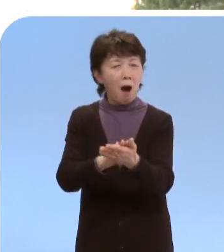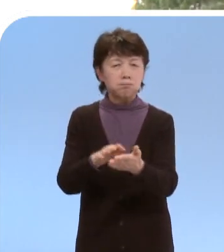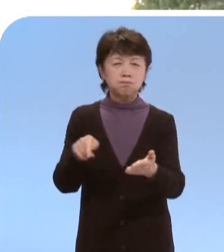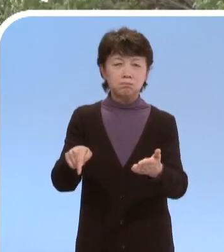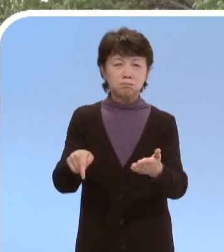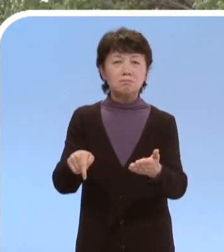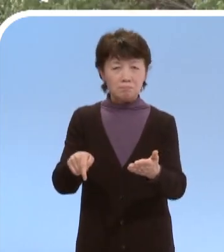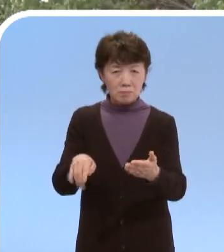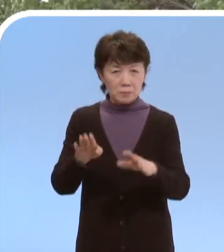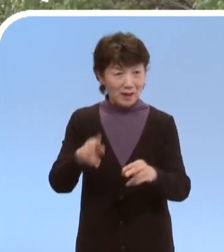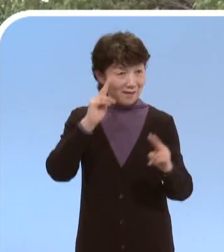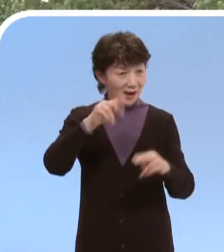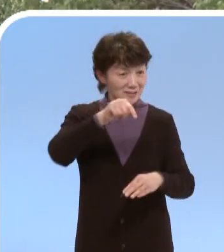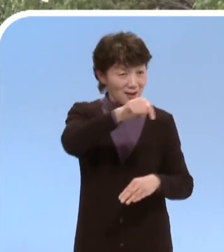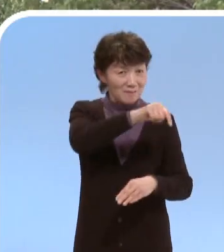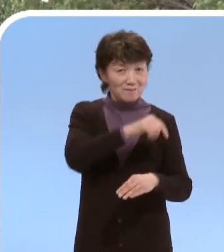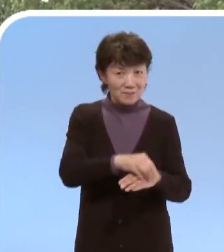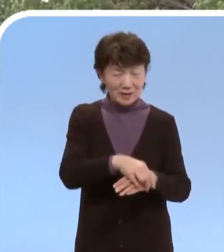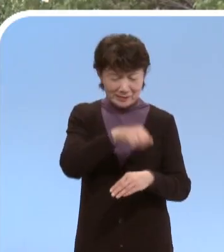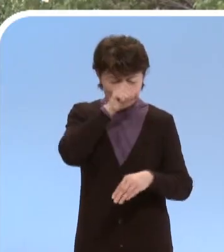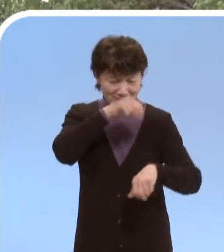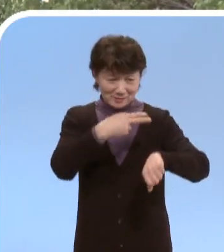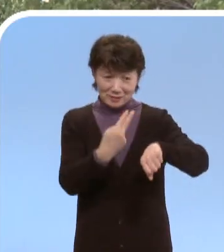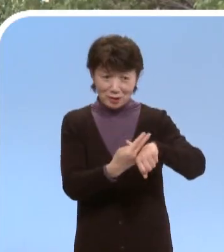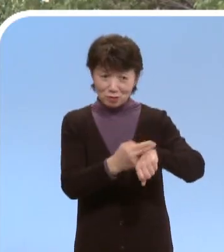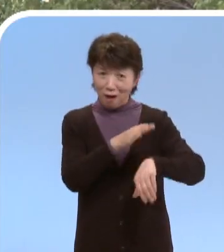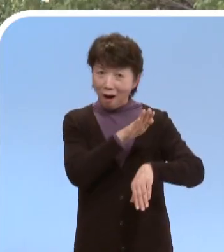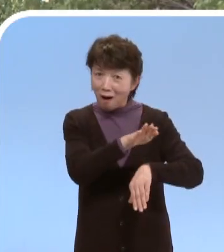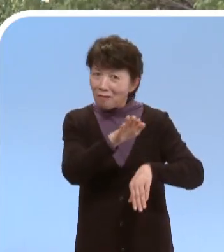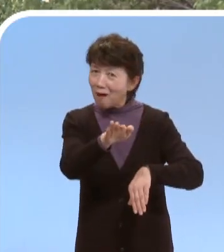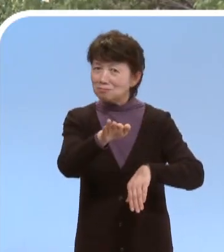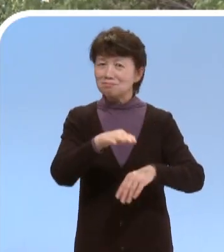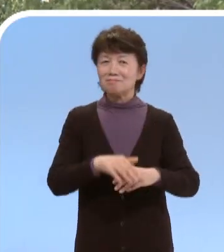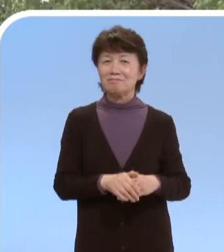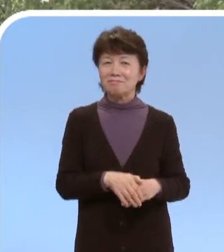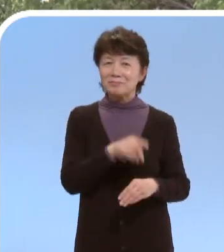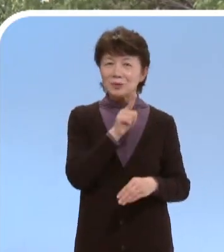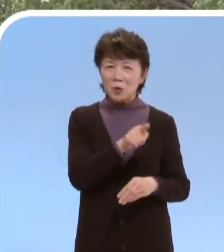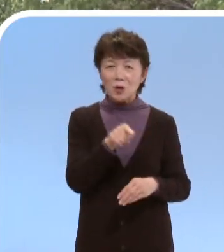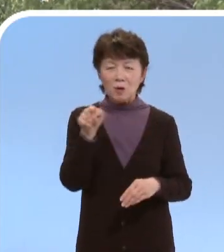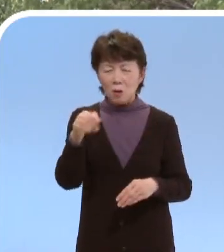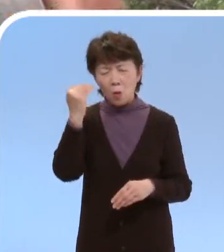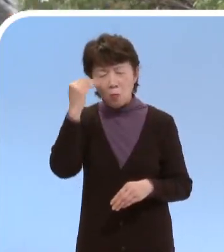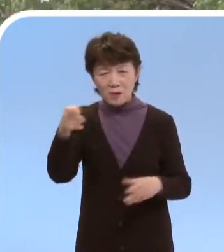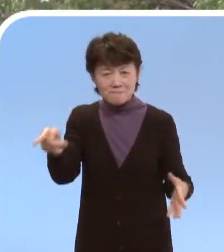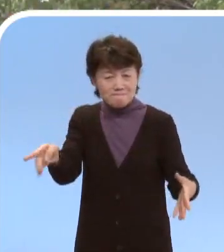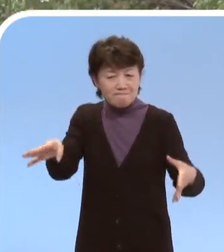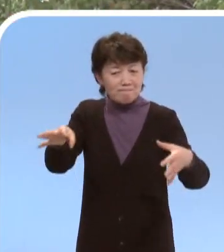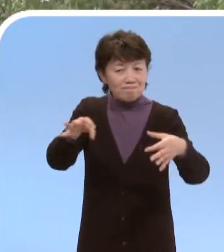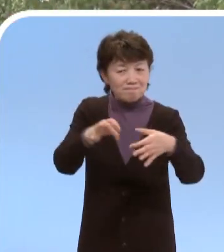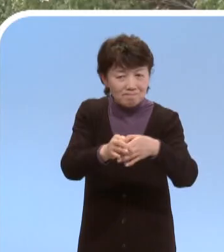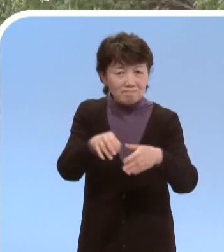ないんですね。民間企業にはまだまだすごい技術がたくさんあるわけですよね。これがうまいことマッ